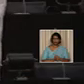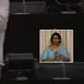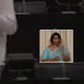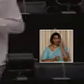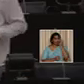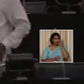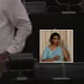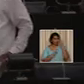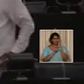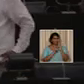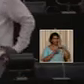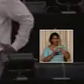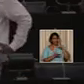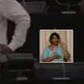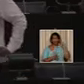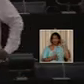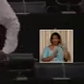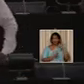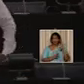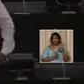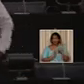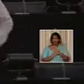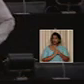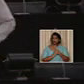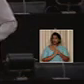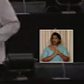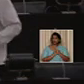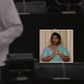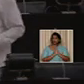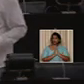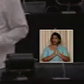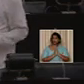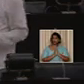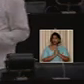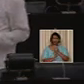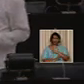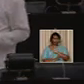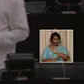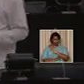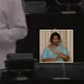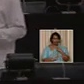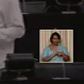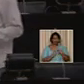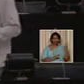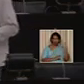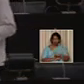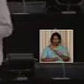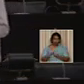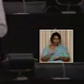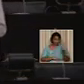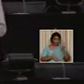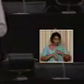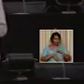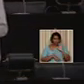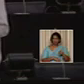ऑस्ट्रेलिया लोक पूजित गरु अजान ब्रह्म हिमियन श्रीलंका वट वेडमकर पिटात्वीमटियान अवस्थावे